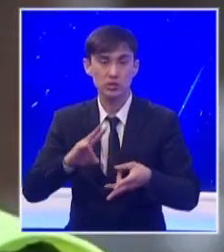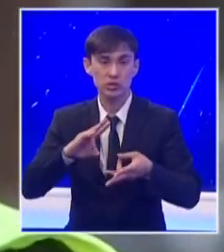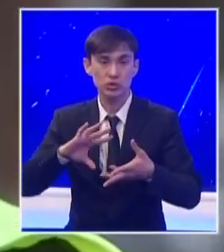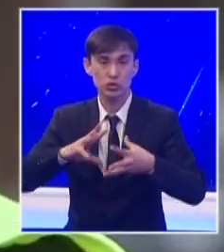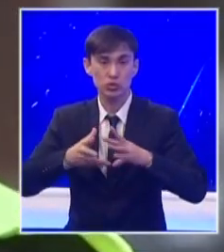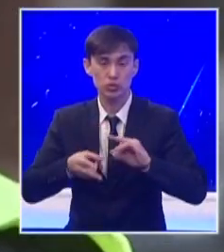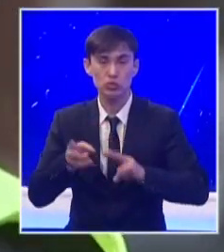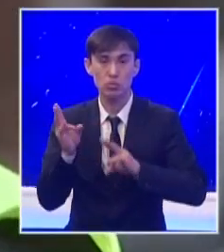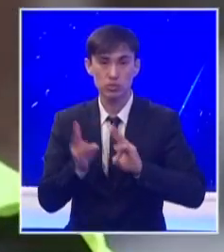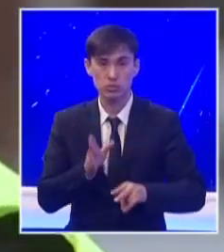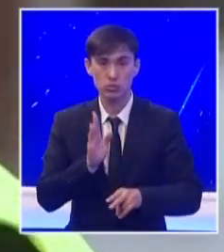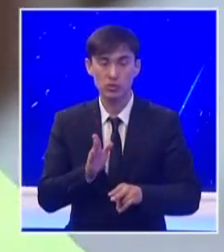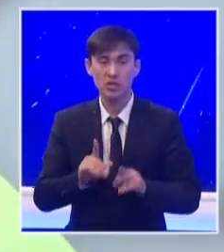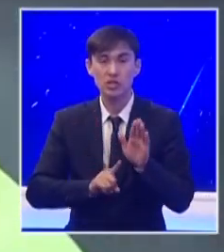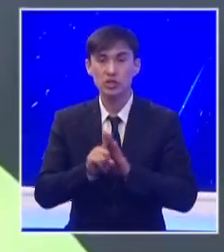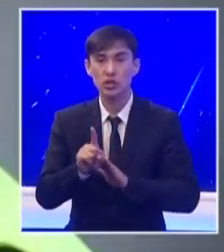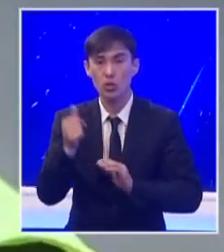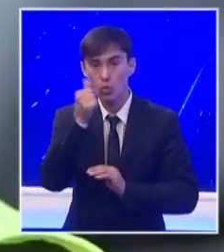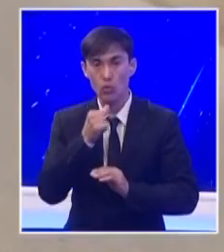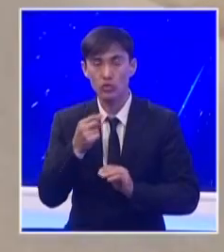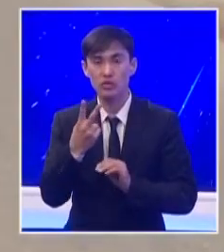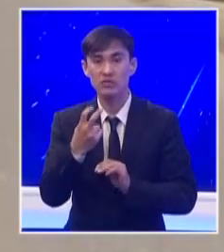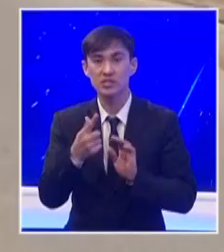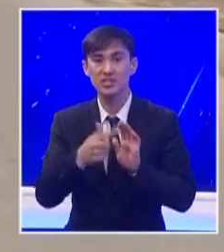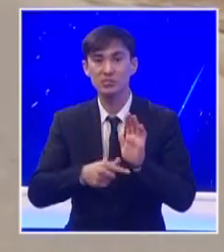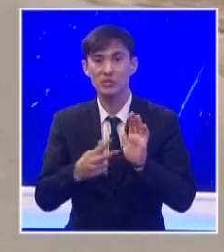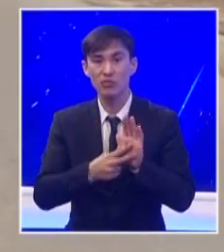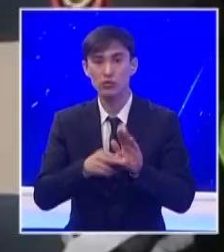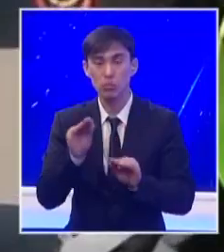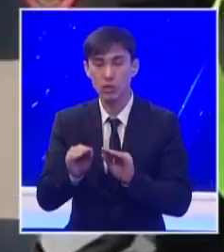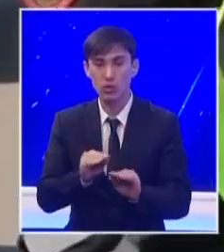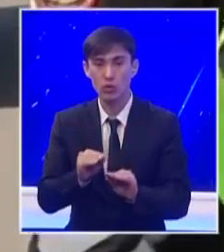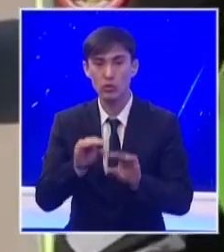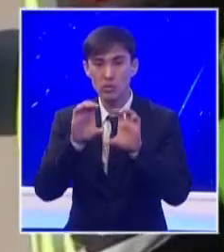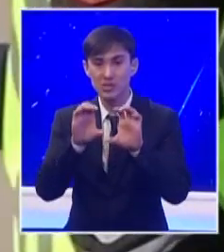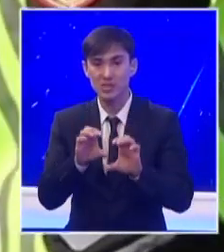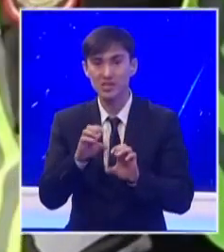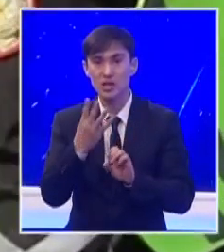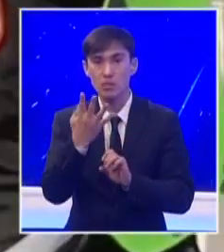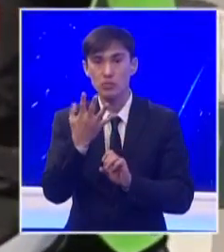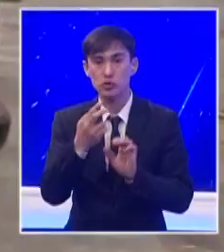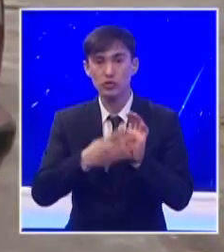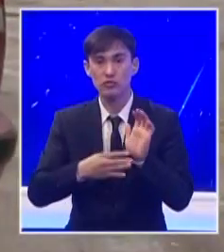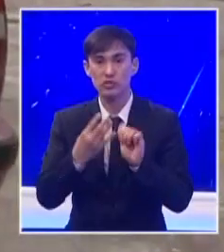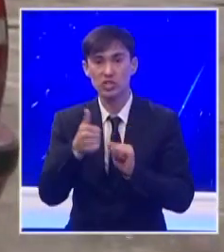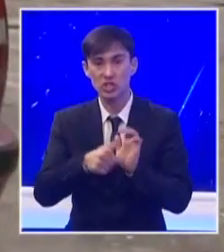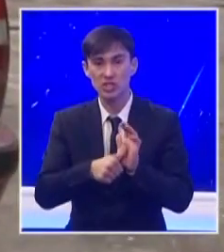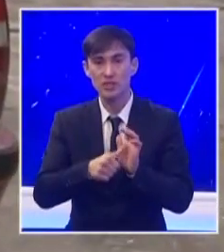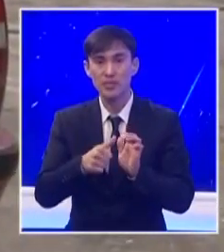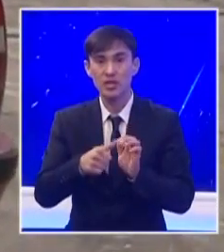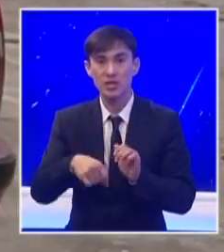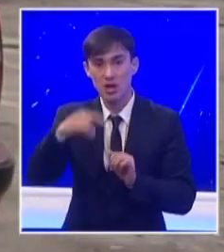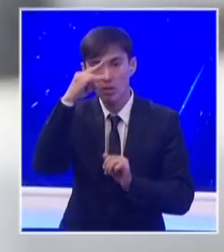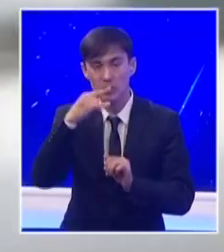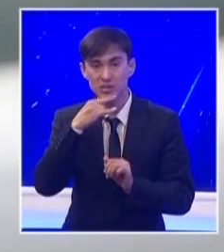С начала года стражи порядка составили 278 протоколов по статье 596, часть 1 КоАП Республики Казахстан, то